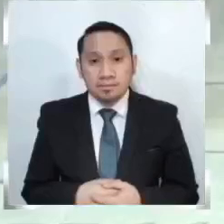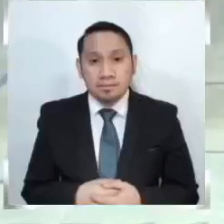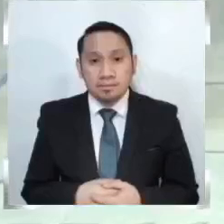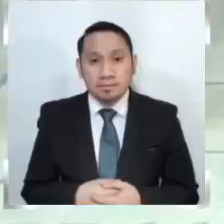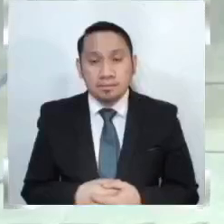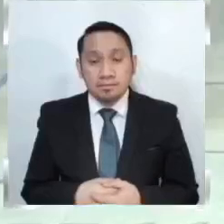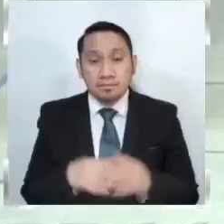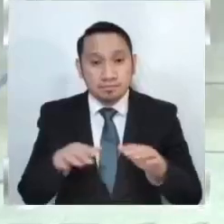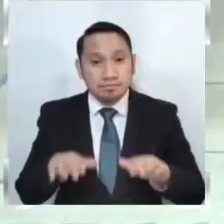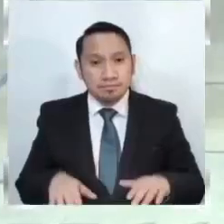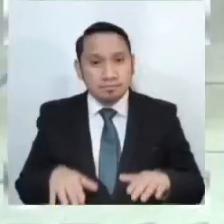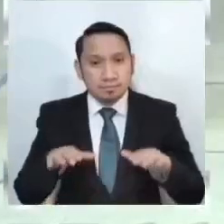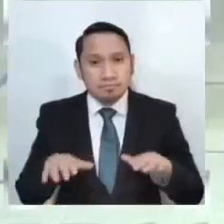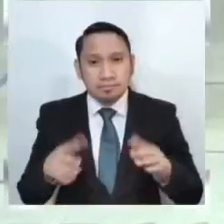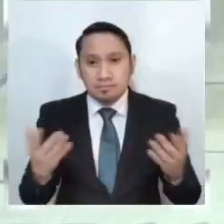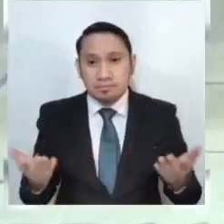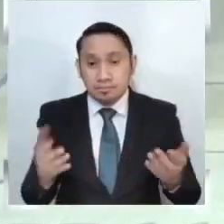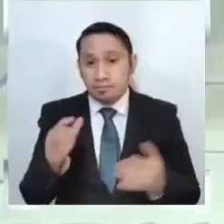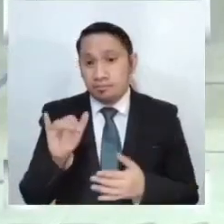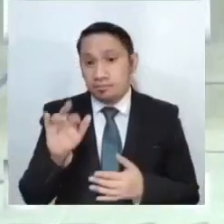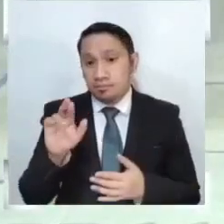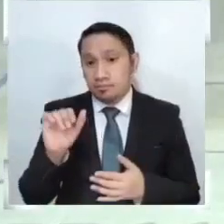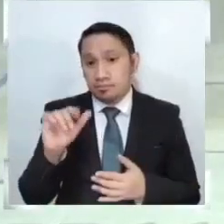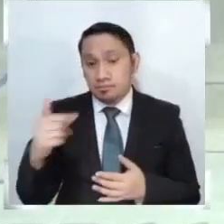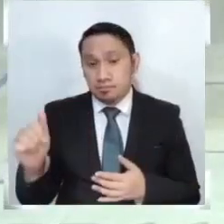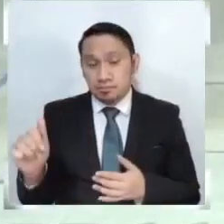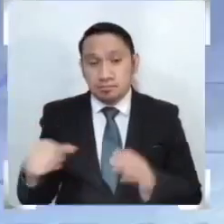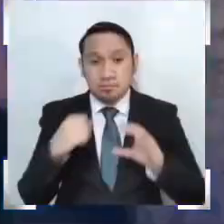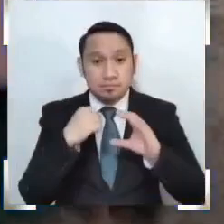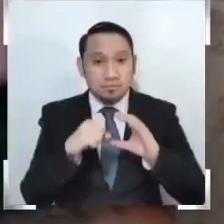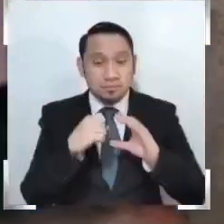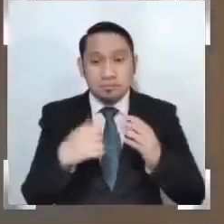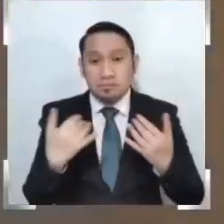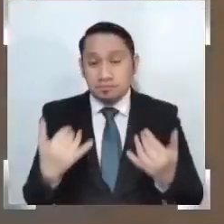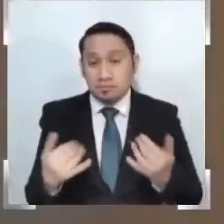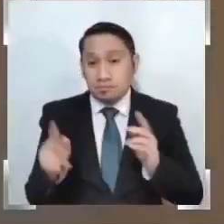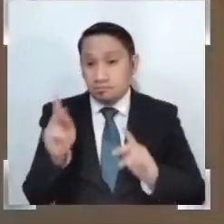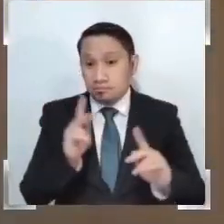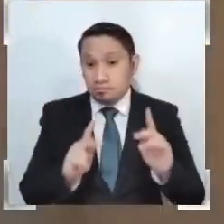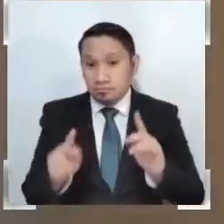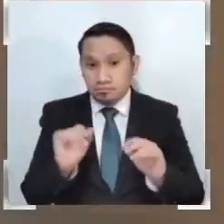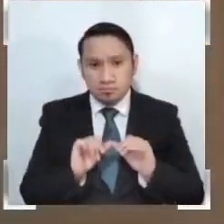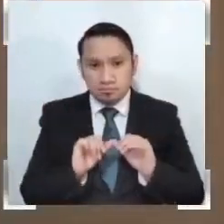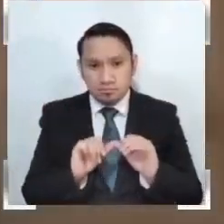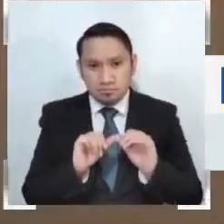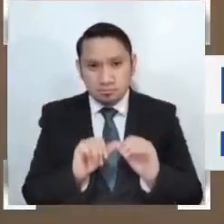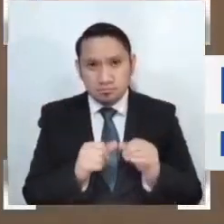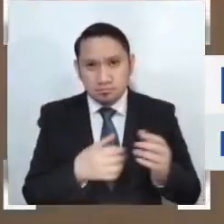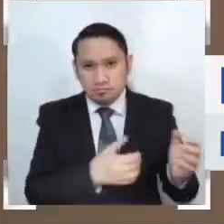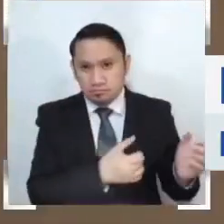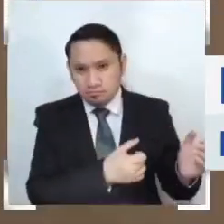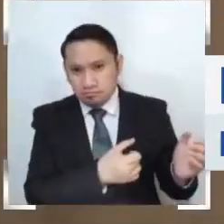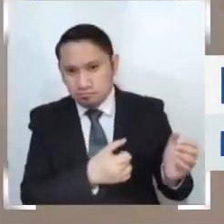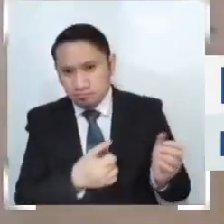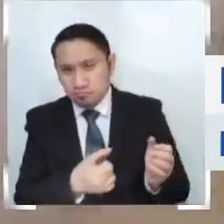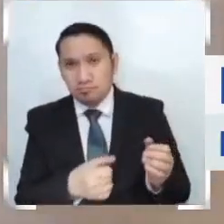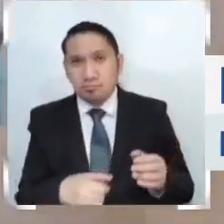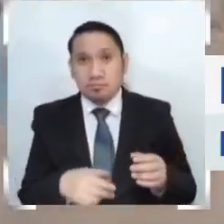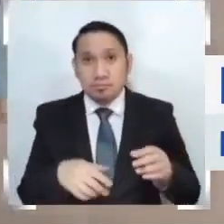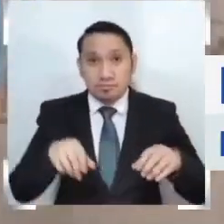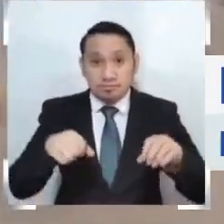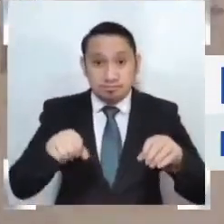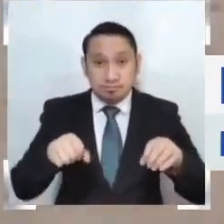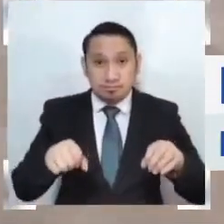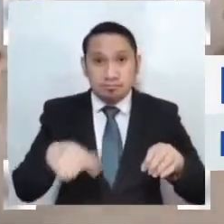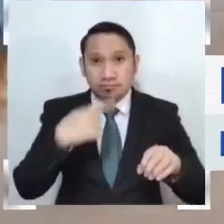Binaha ang ilang bahagi ng Iriga City, Camarines Sur. Tulong-tulong na ang mga residente sa paghila ng motorsiklo matapos na ngayon ang rumaragas ang